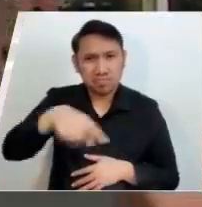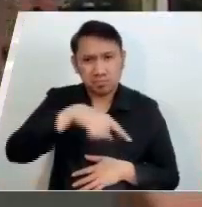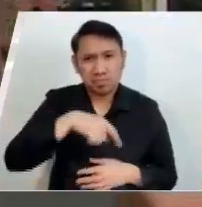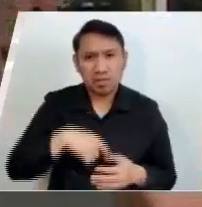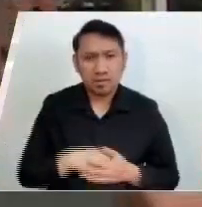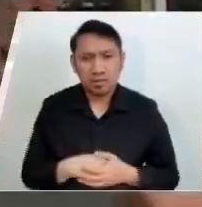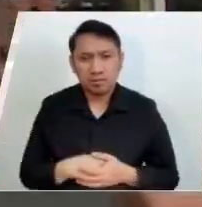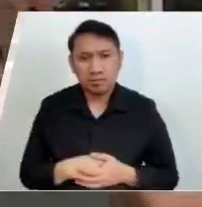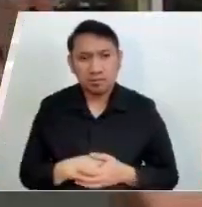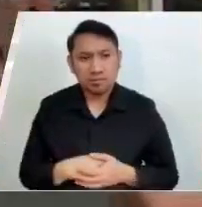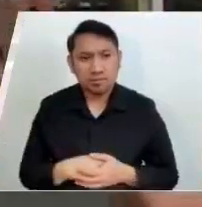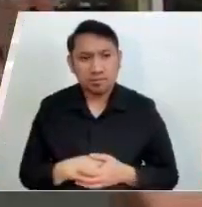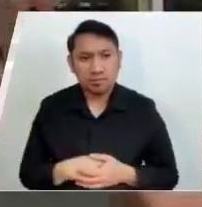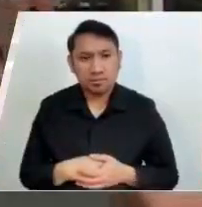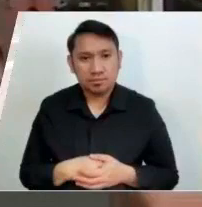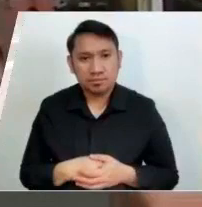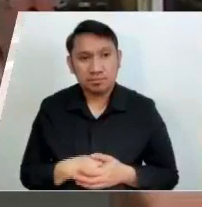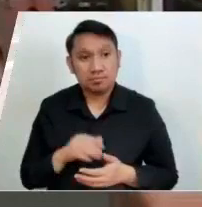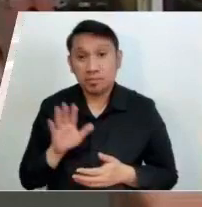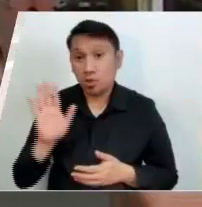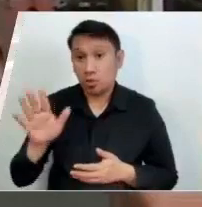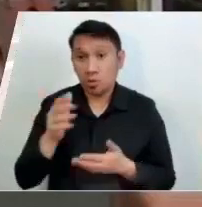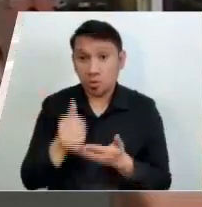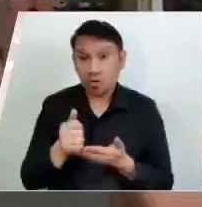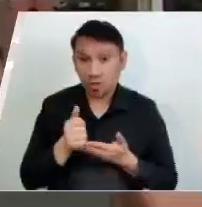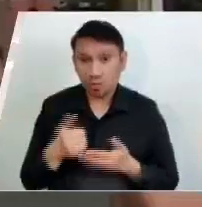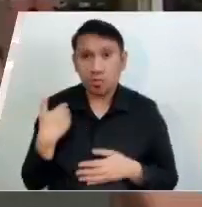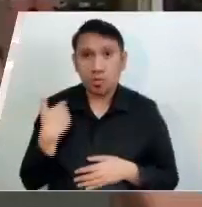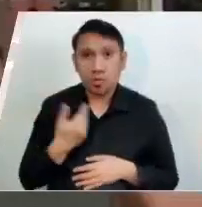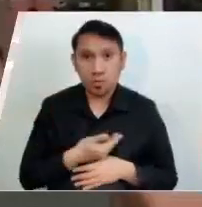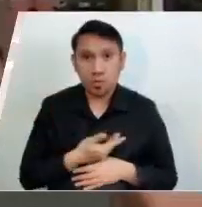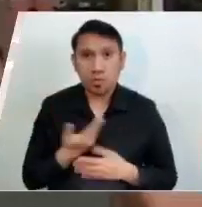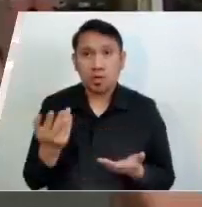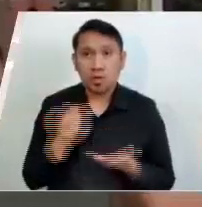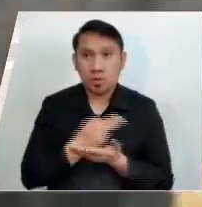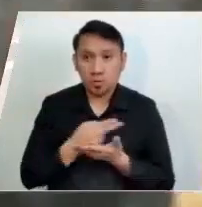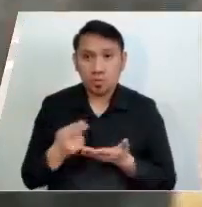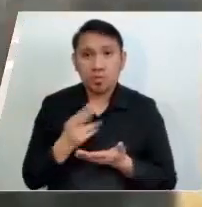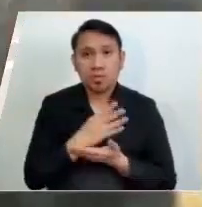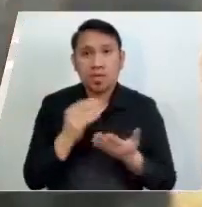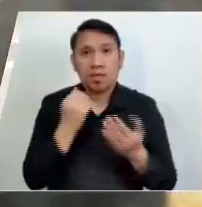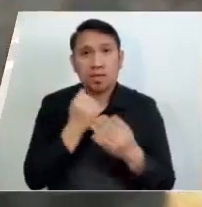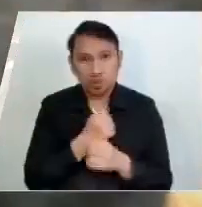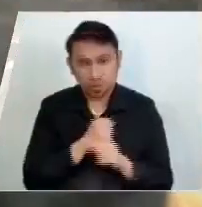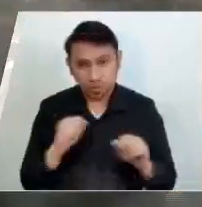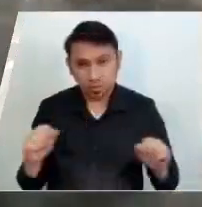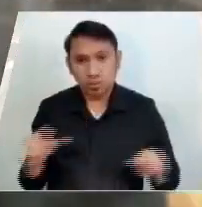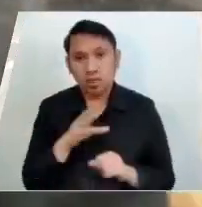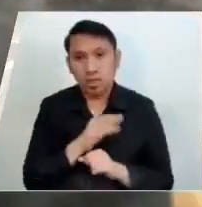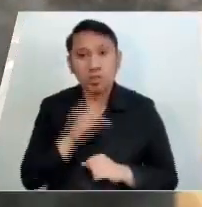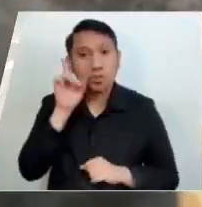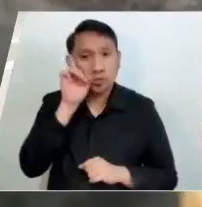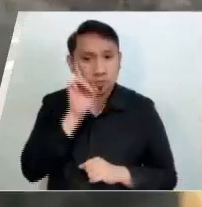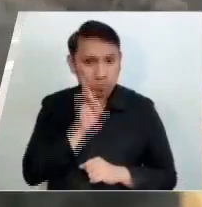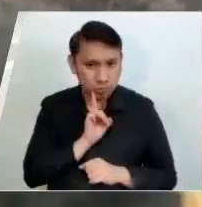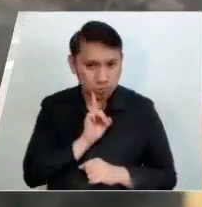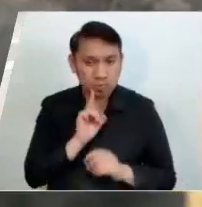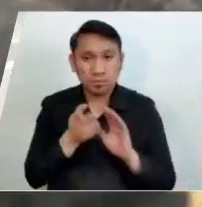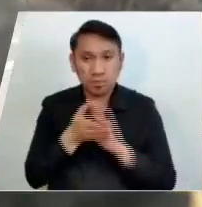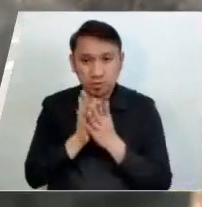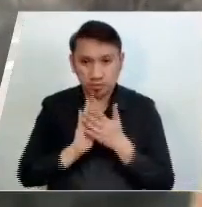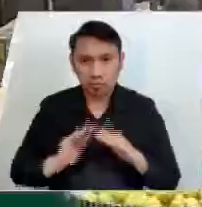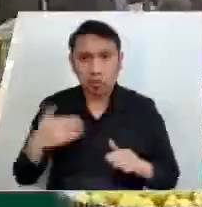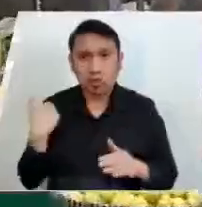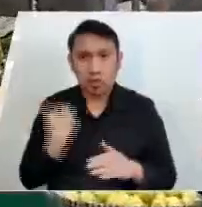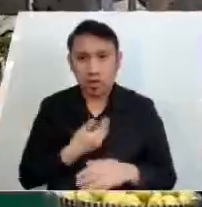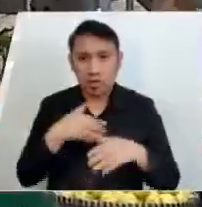Miranda. Sa tulong po ninyo, gawin nating banal, ligtas at maayos ang Nazareno